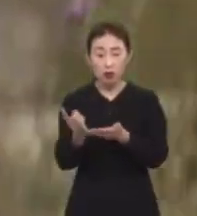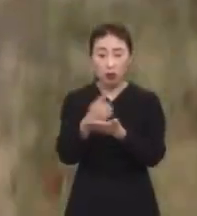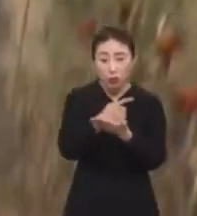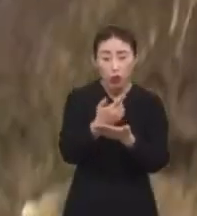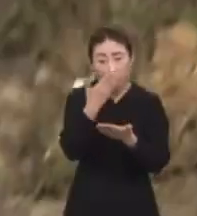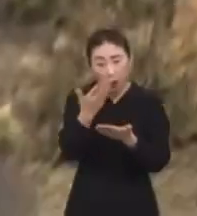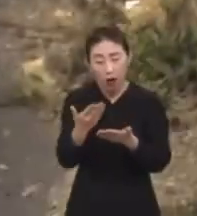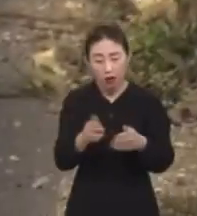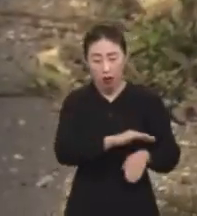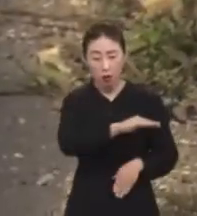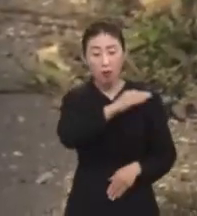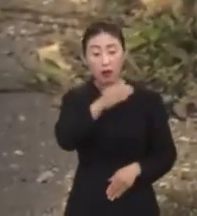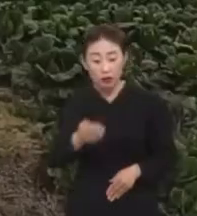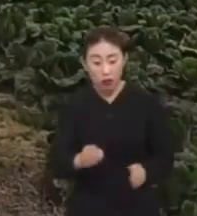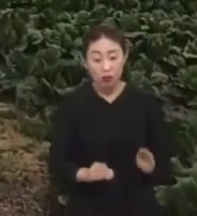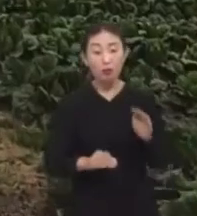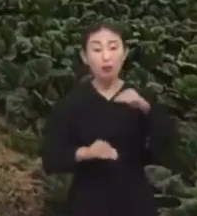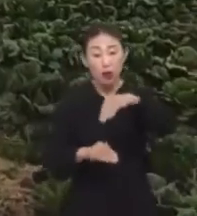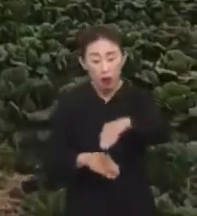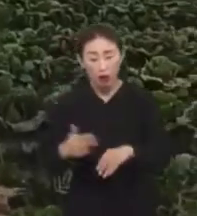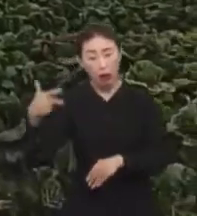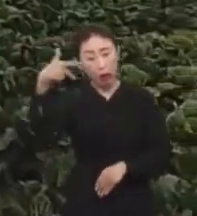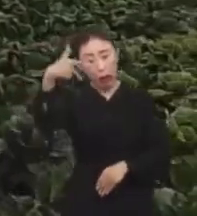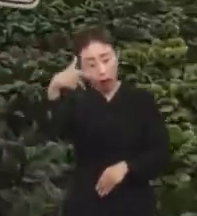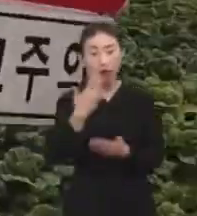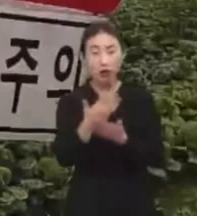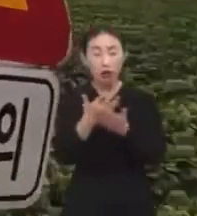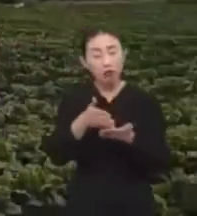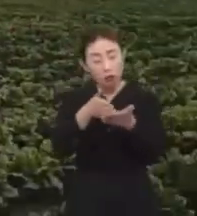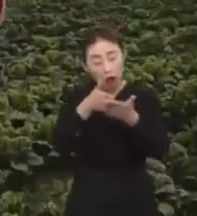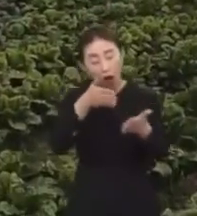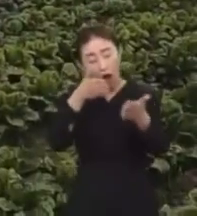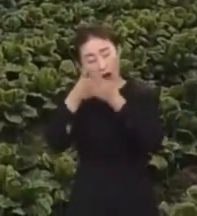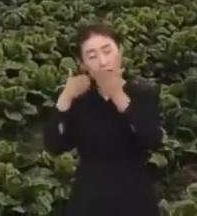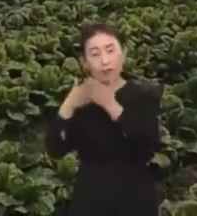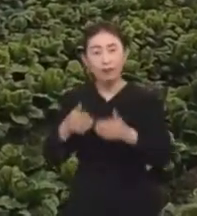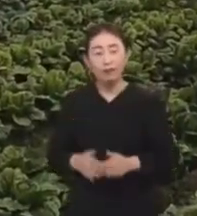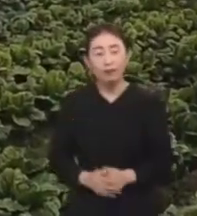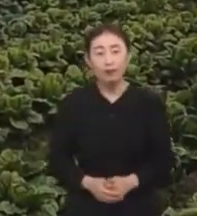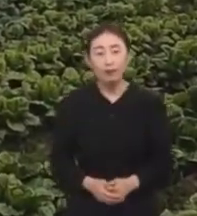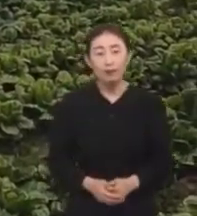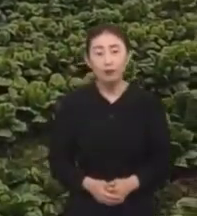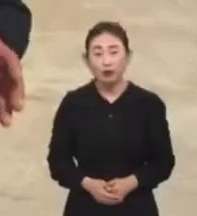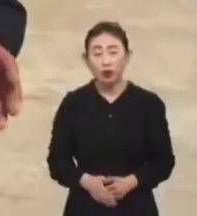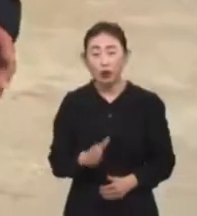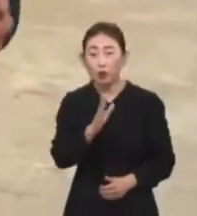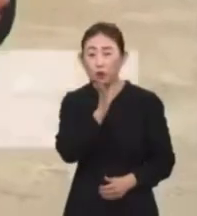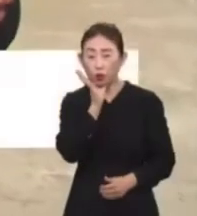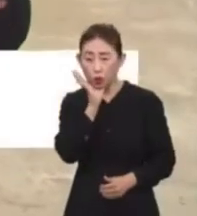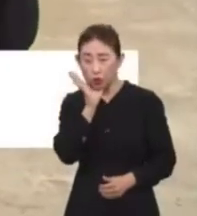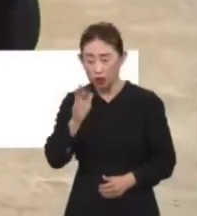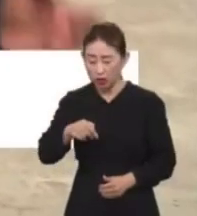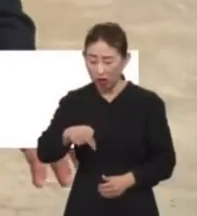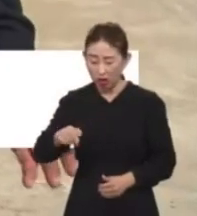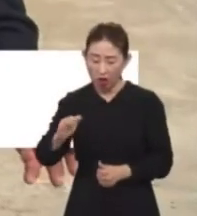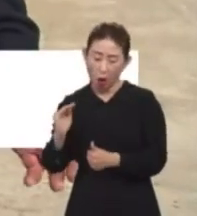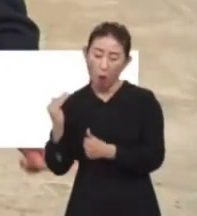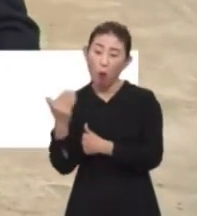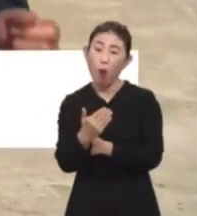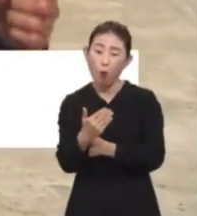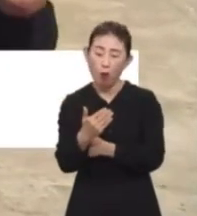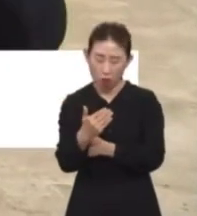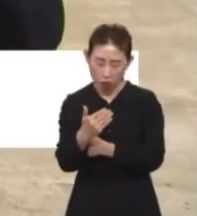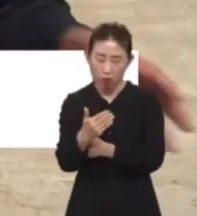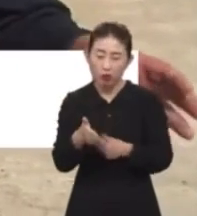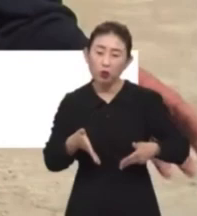카메라나 방지턱이라도 설치해달라 했지만 받아들여지지 않았습니다. 노인 보호구역, 그리고 여기가 이제